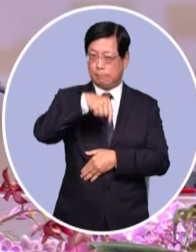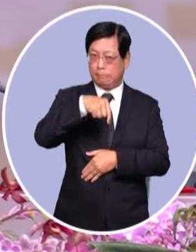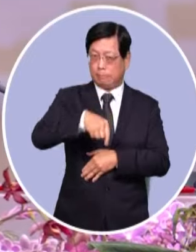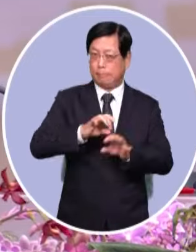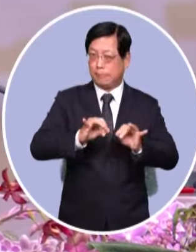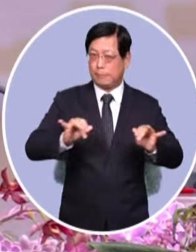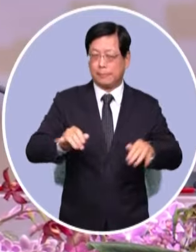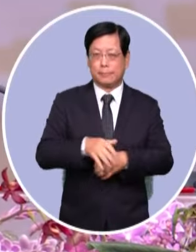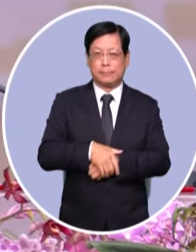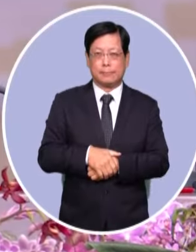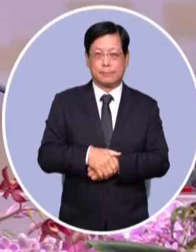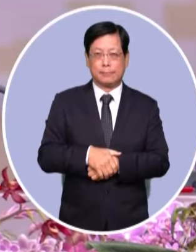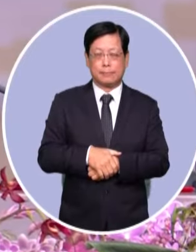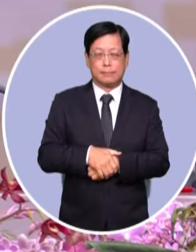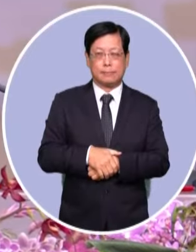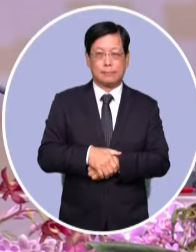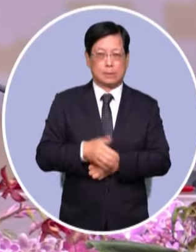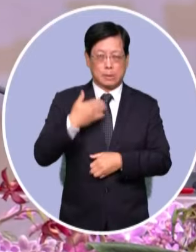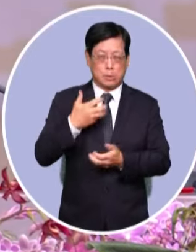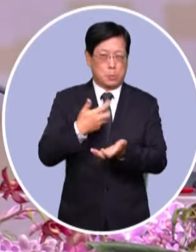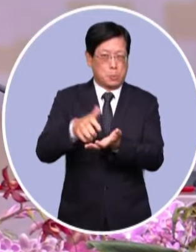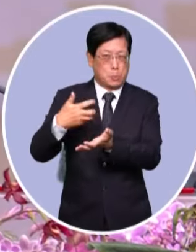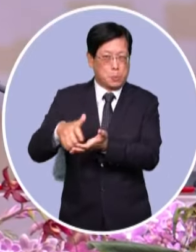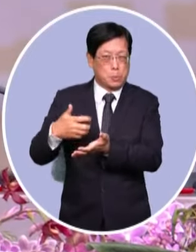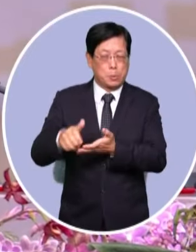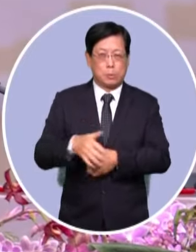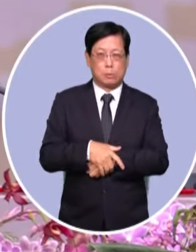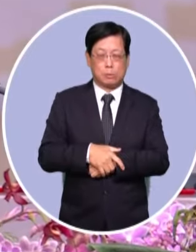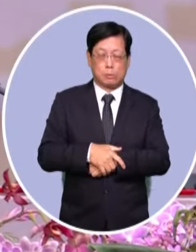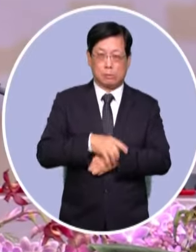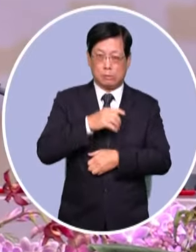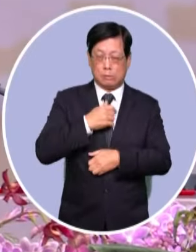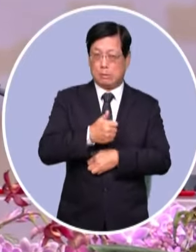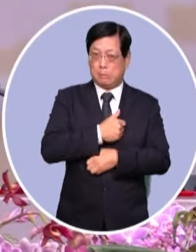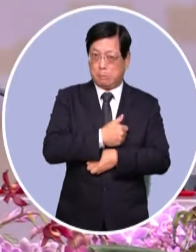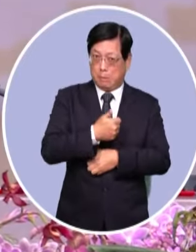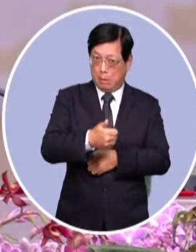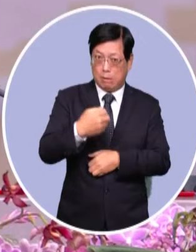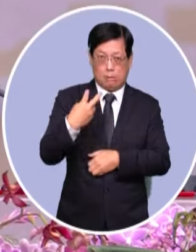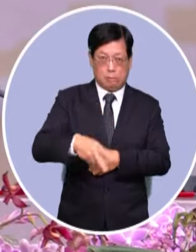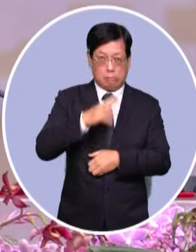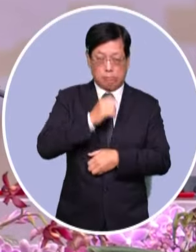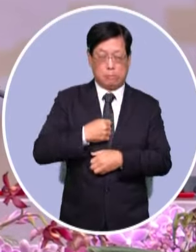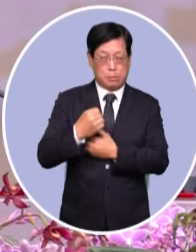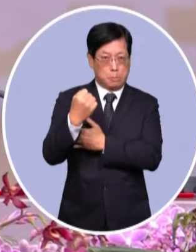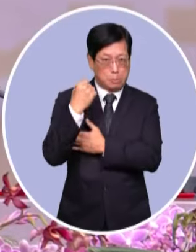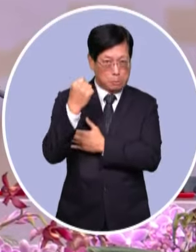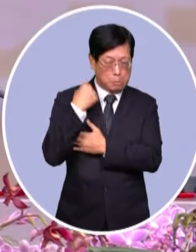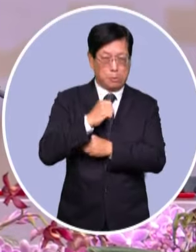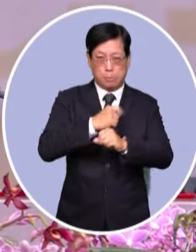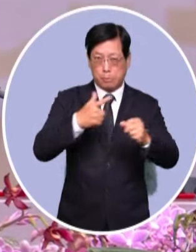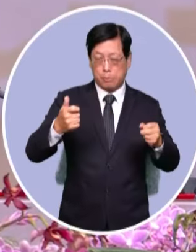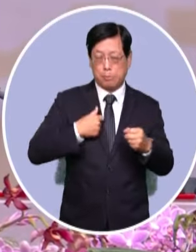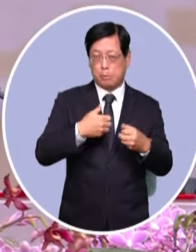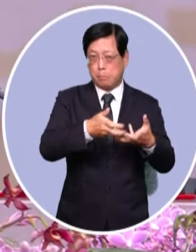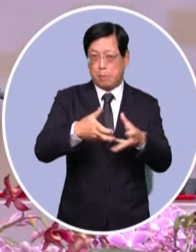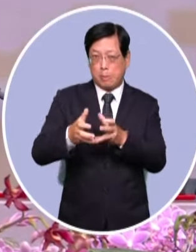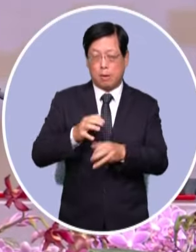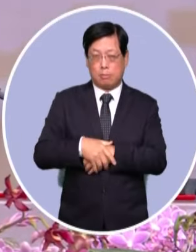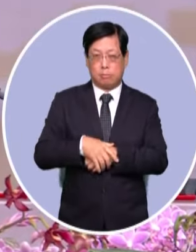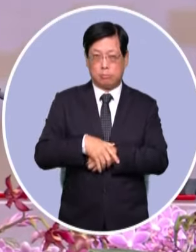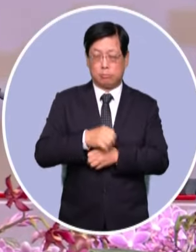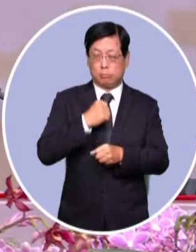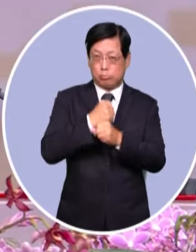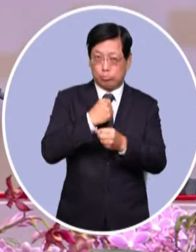土地上成千成万善良勤恳的百工百业、士农